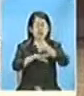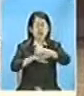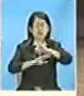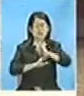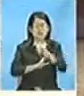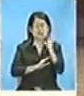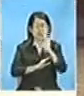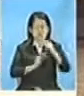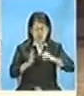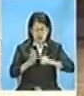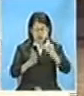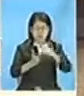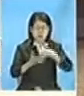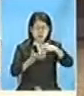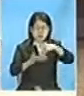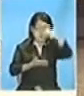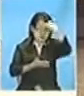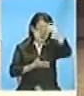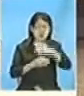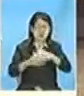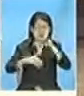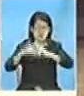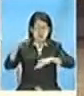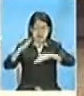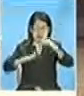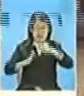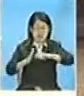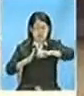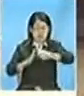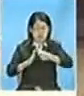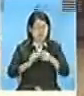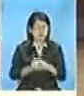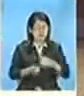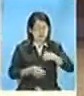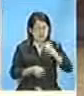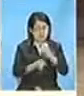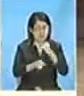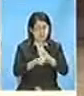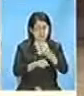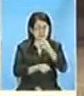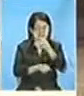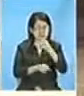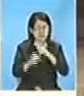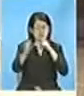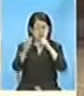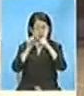างกลที่ยึดอาชีพชกมวยกินมาโดยตลอด